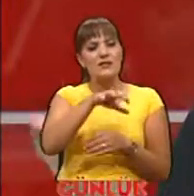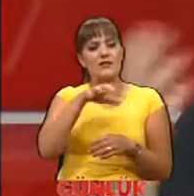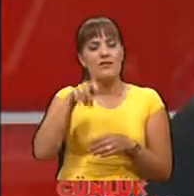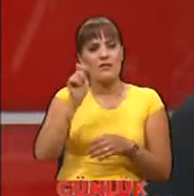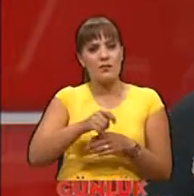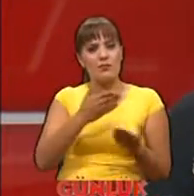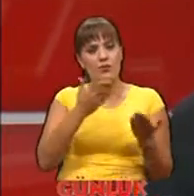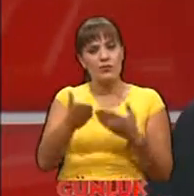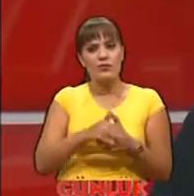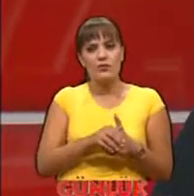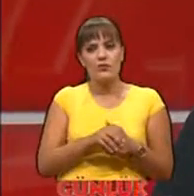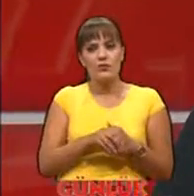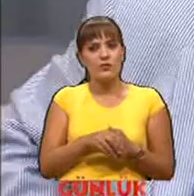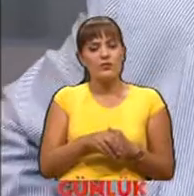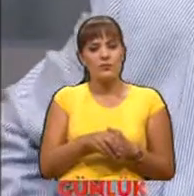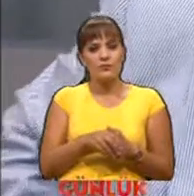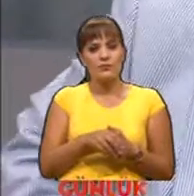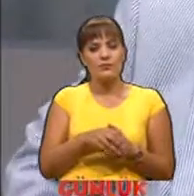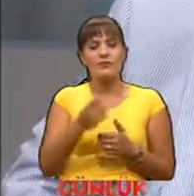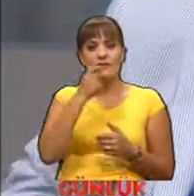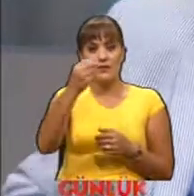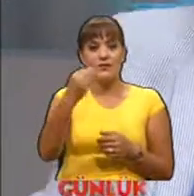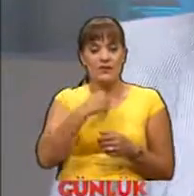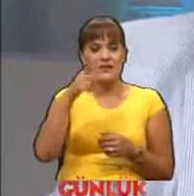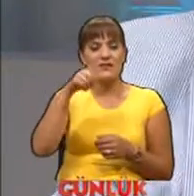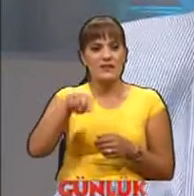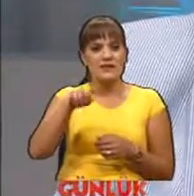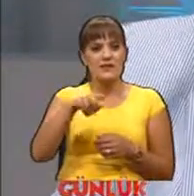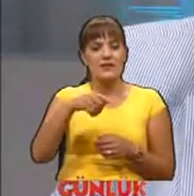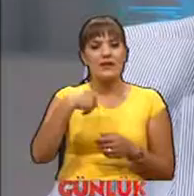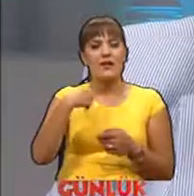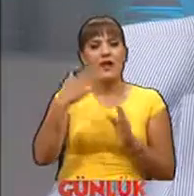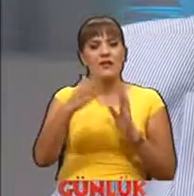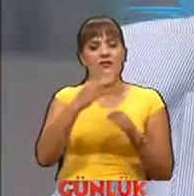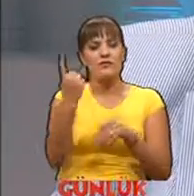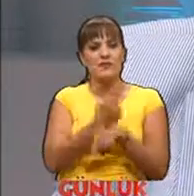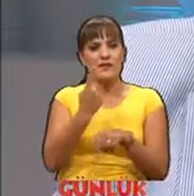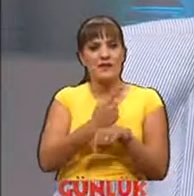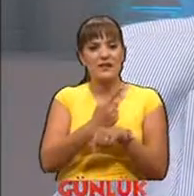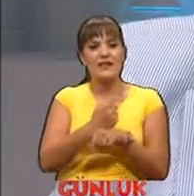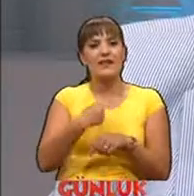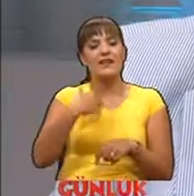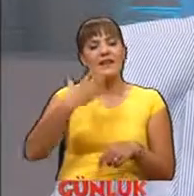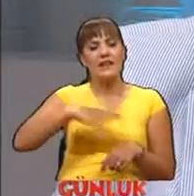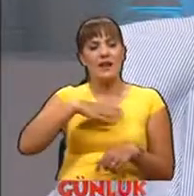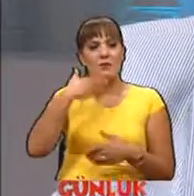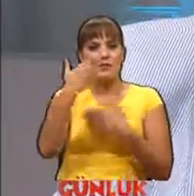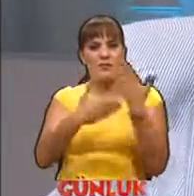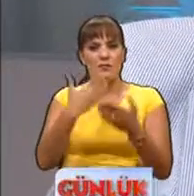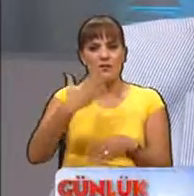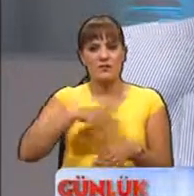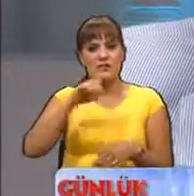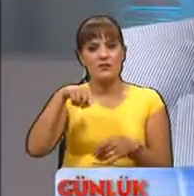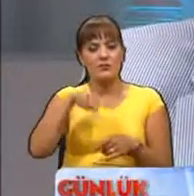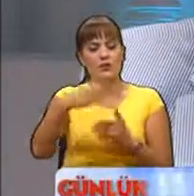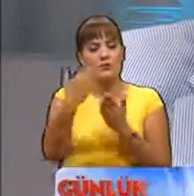sınıflandıralım. Buyurun hocam. Evet, müsaade ederseniz sizin aracılığınızla bir dileğimi iletmek istiyorum.